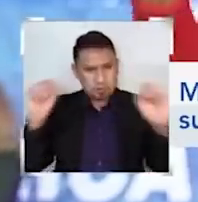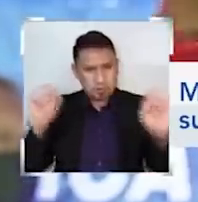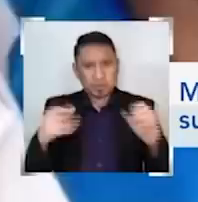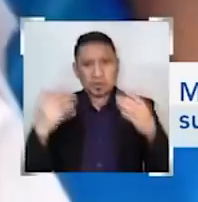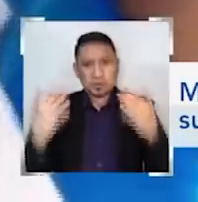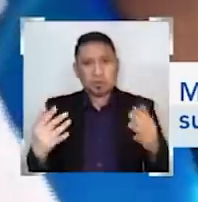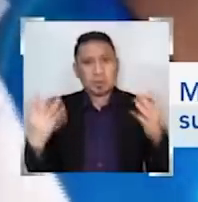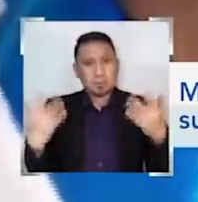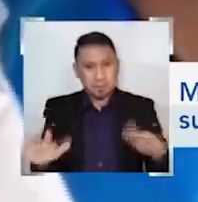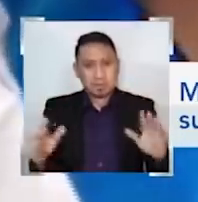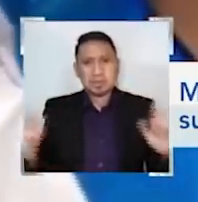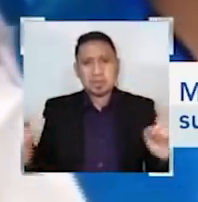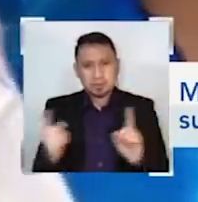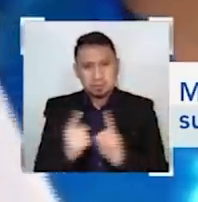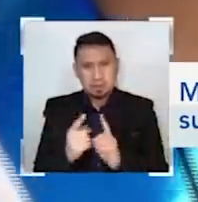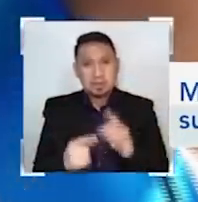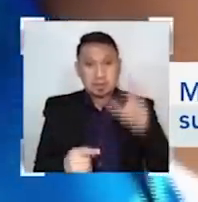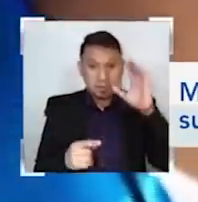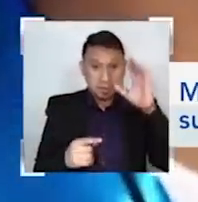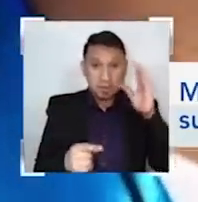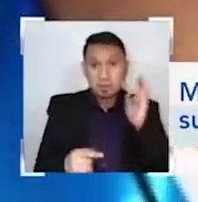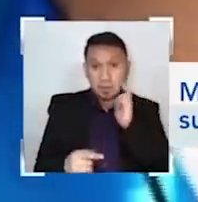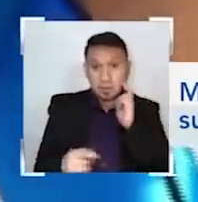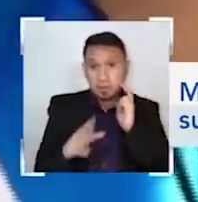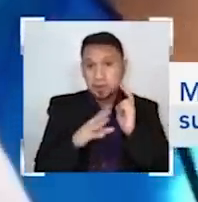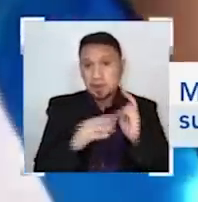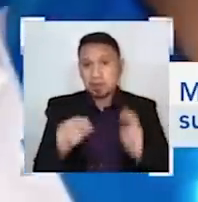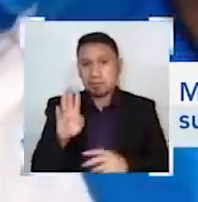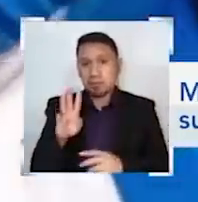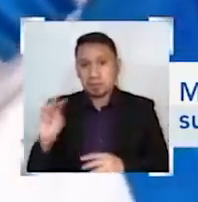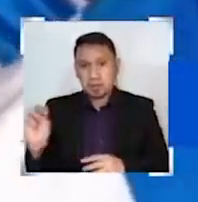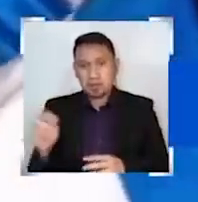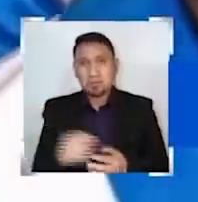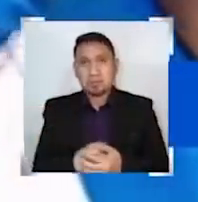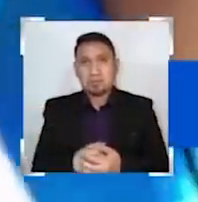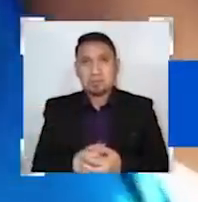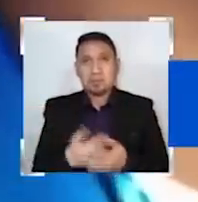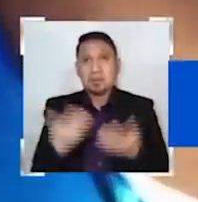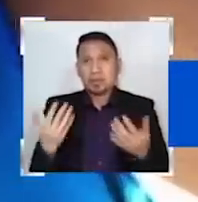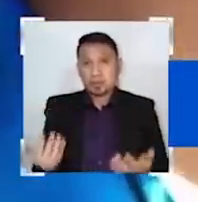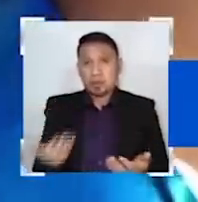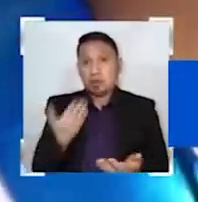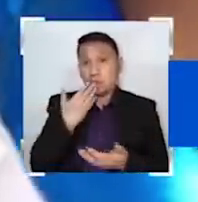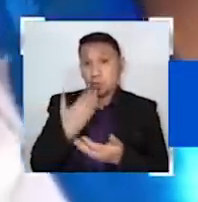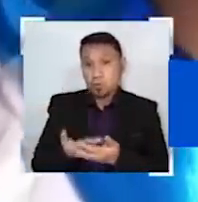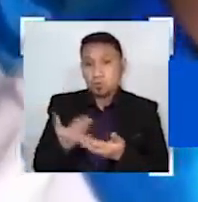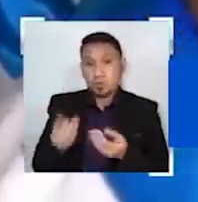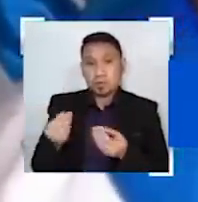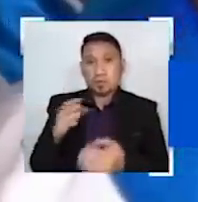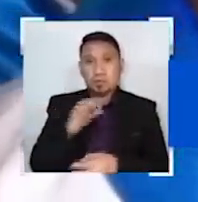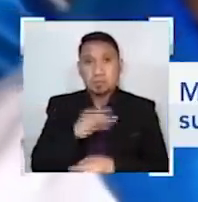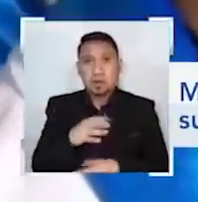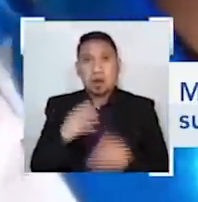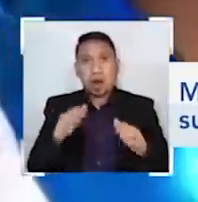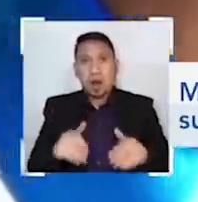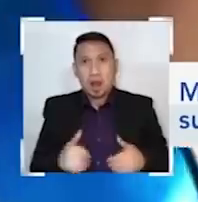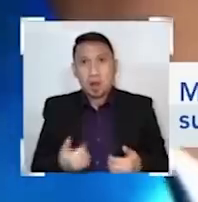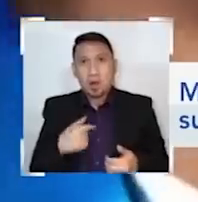si Marcos. Good for Marcos. Kung nabigyan siya ng advice. How I wish mabigyan din ako ng